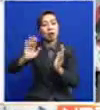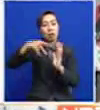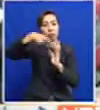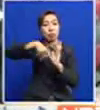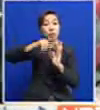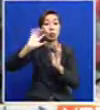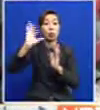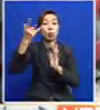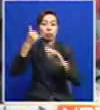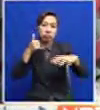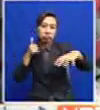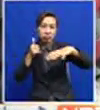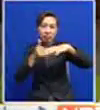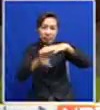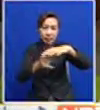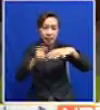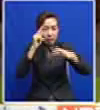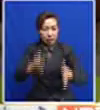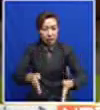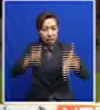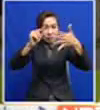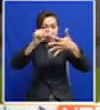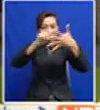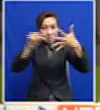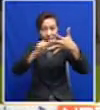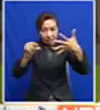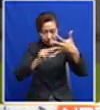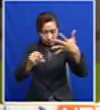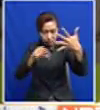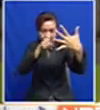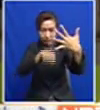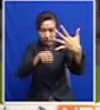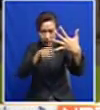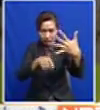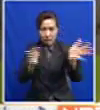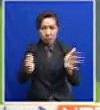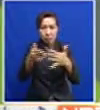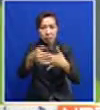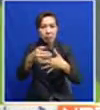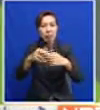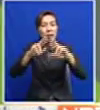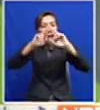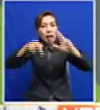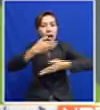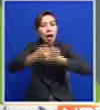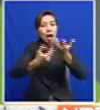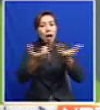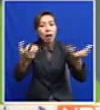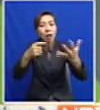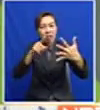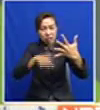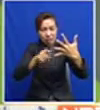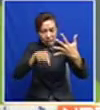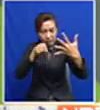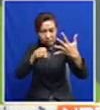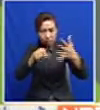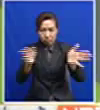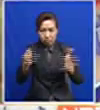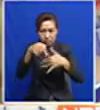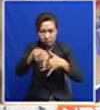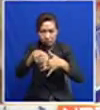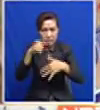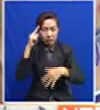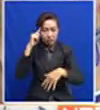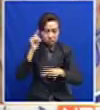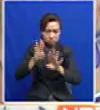าไปสอบสวนเหตุคนร้ายเข้าไปขโมยสินค้าในร้านขายของในร้านจินตนาอพาร์ตเมนต์โดยในที่เกิดเหตุคนร้ายงั